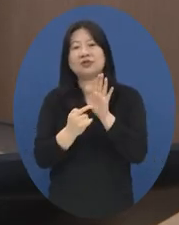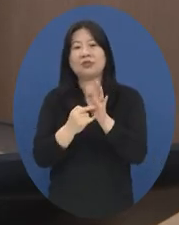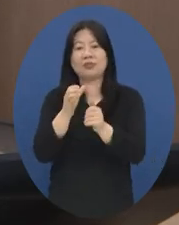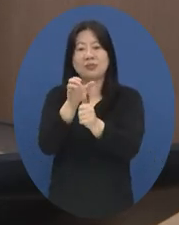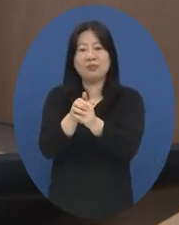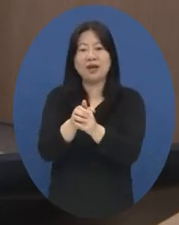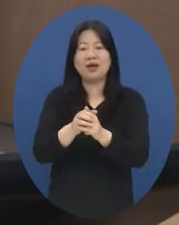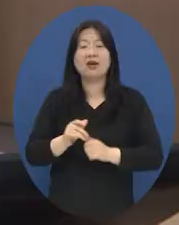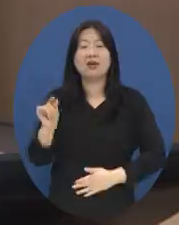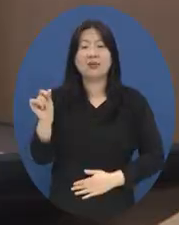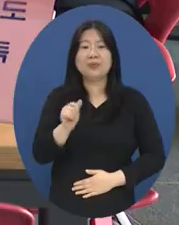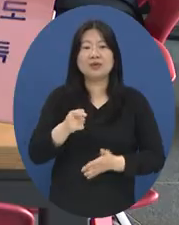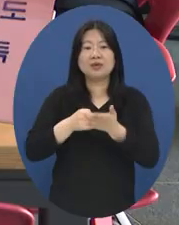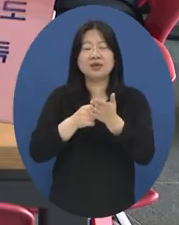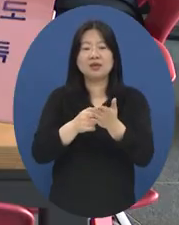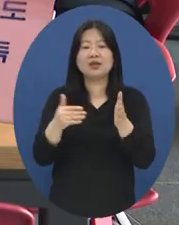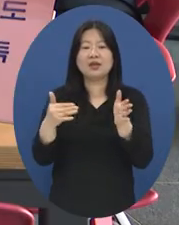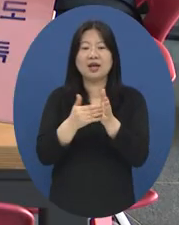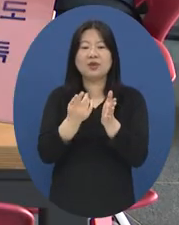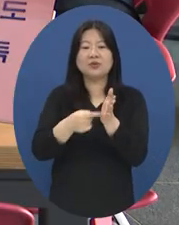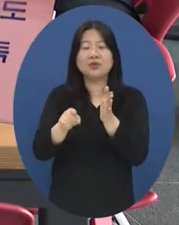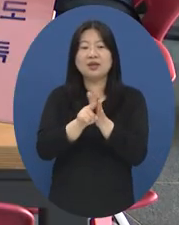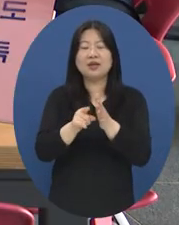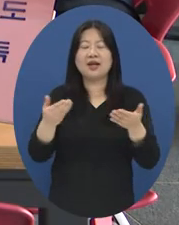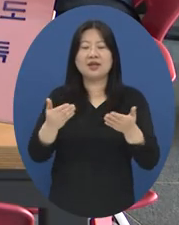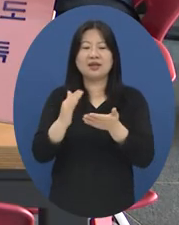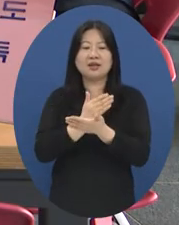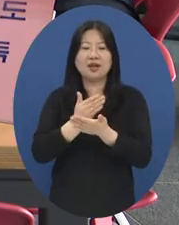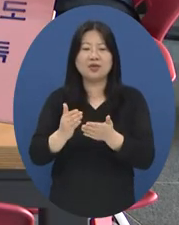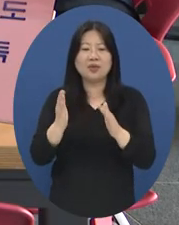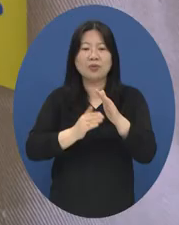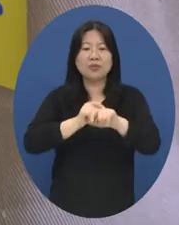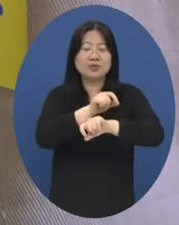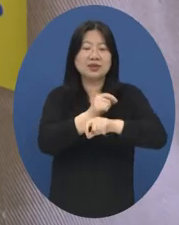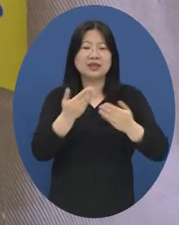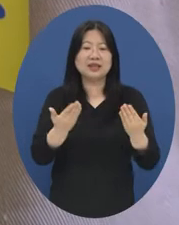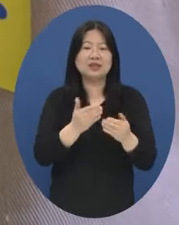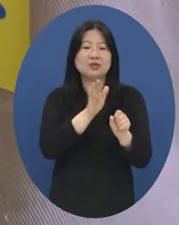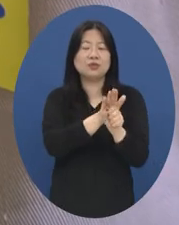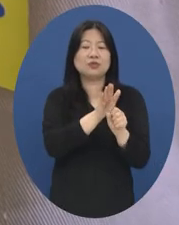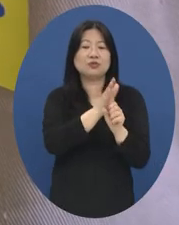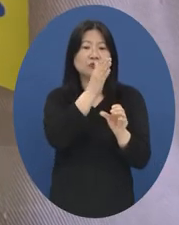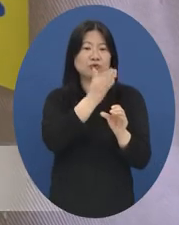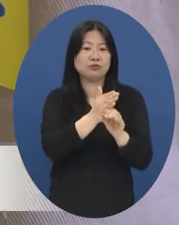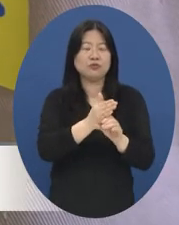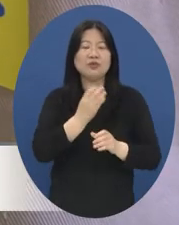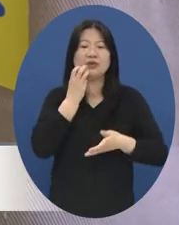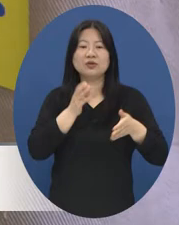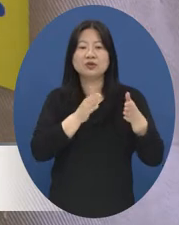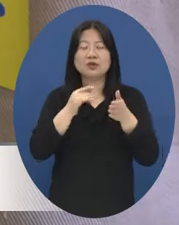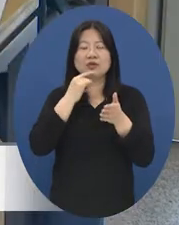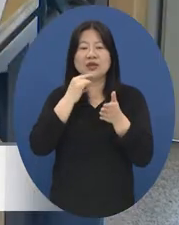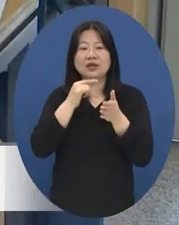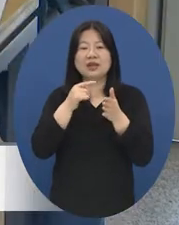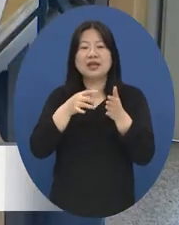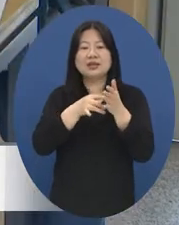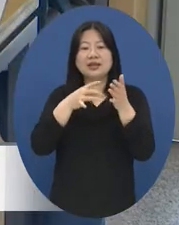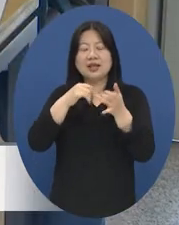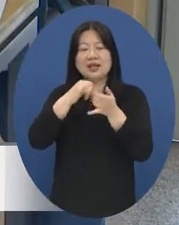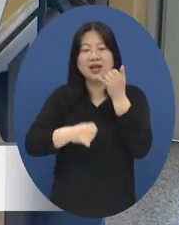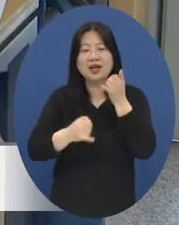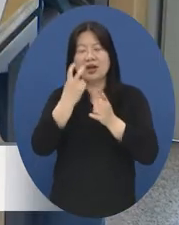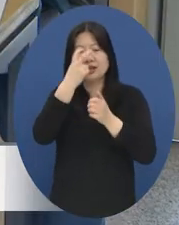하면 신속히 접수를 마칠 수 있게 업무를 나눠 공무원들의 일손을 돕습니다. 경기도 체납관리단으로